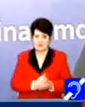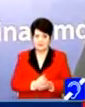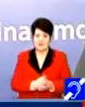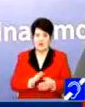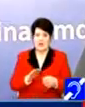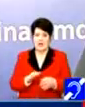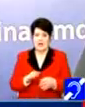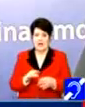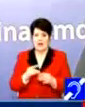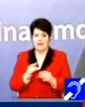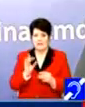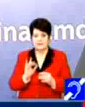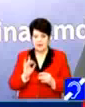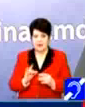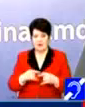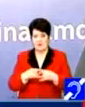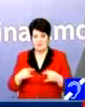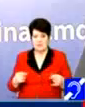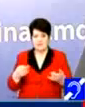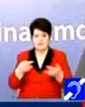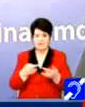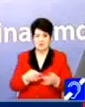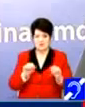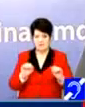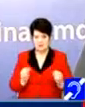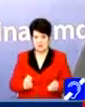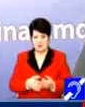scaune, table, televizoare, frigidere,